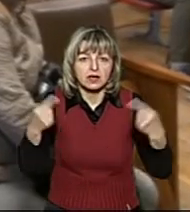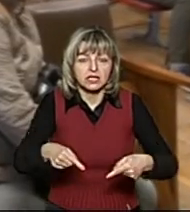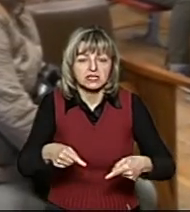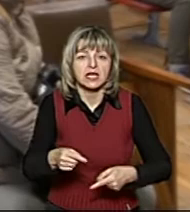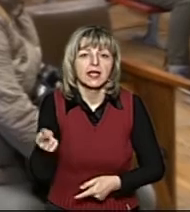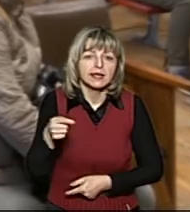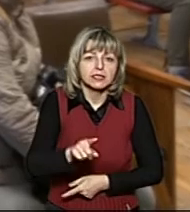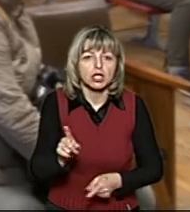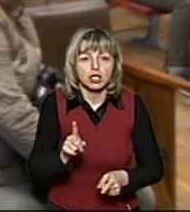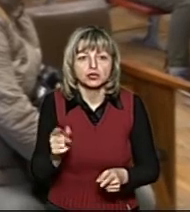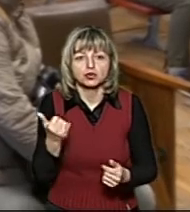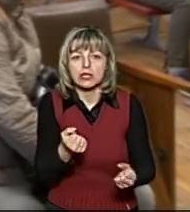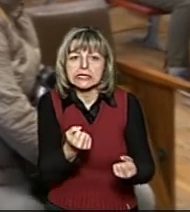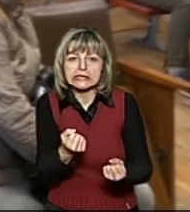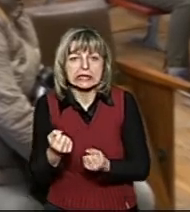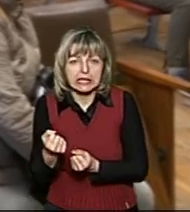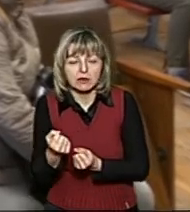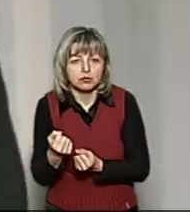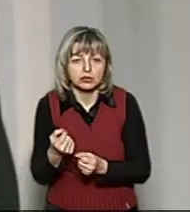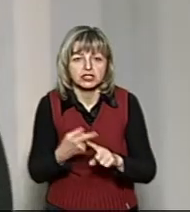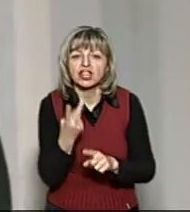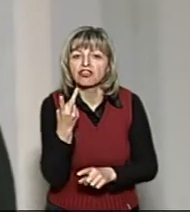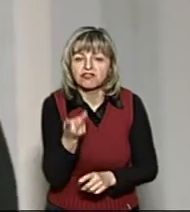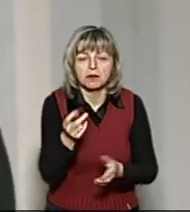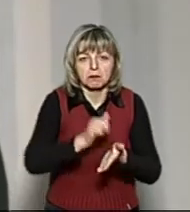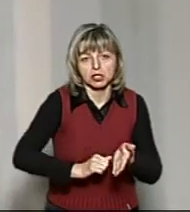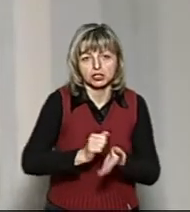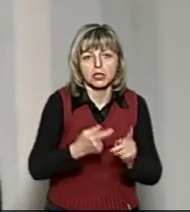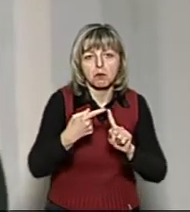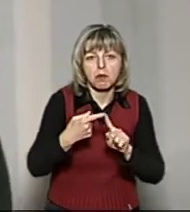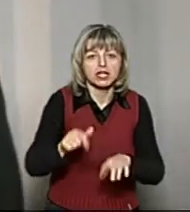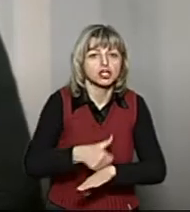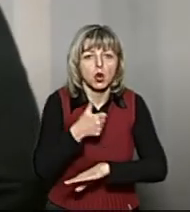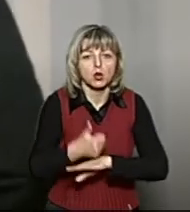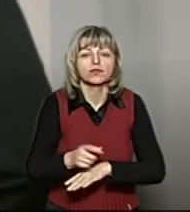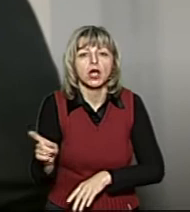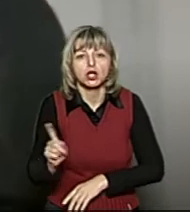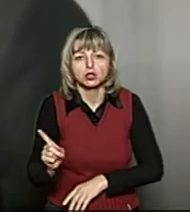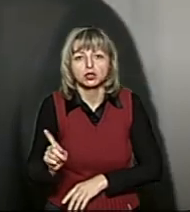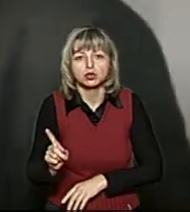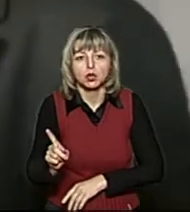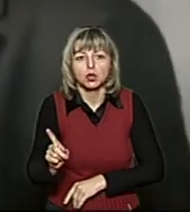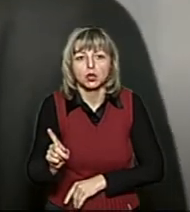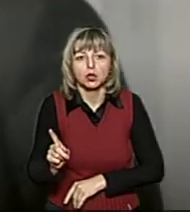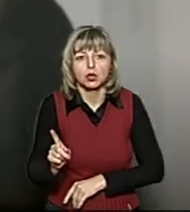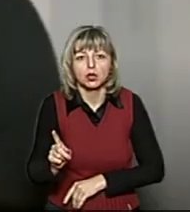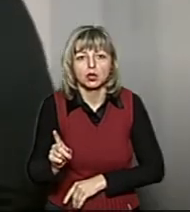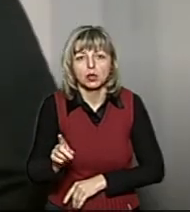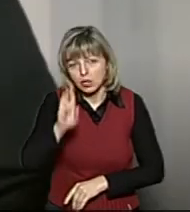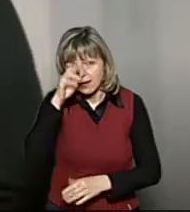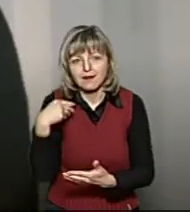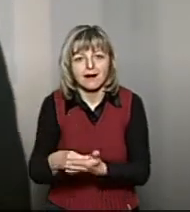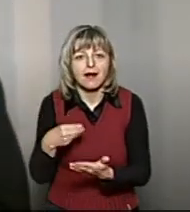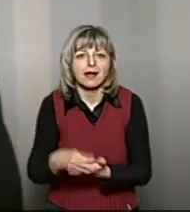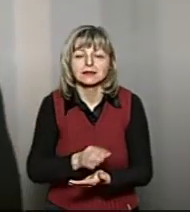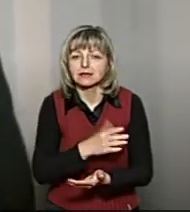що воно сьогодні затримується, це дві причини. Перша, сама головна, що казна вона